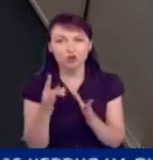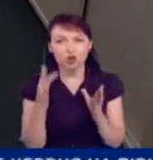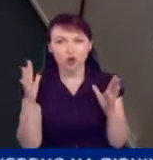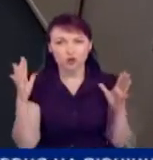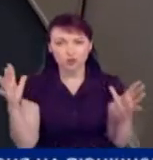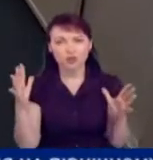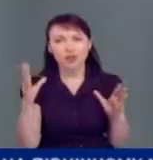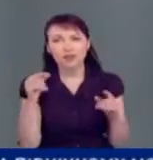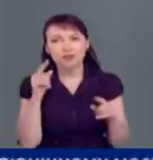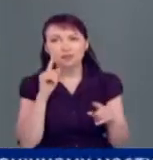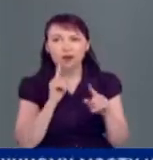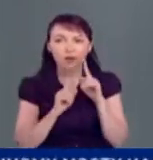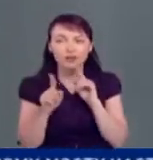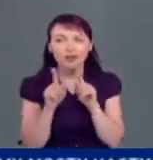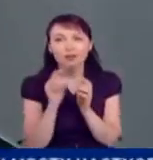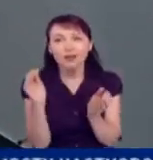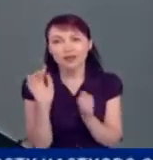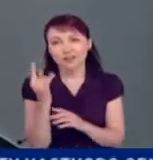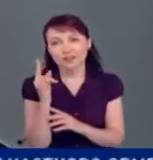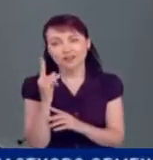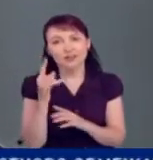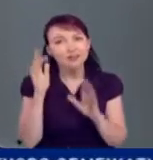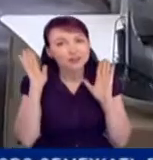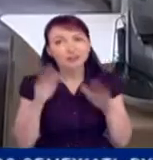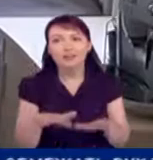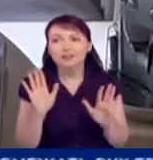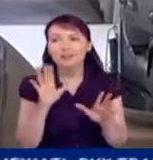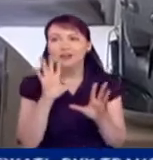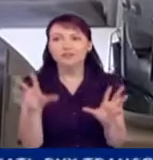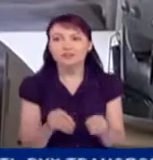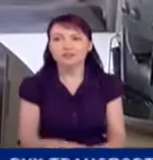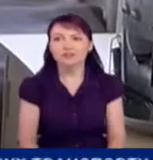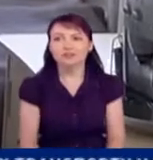за смаколики, як маленька дитина, ладен на все.